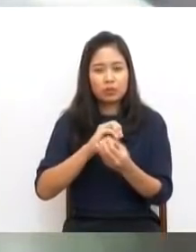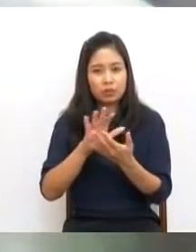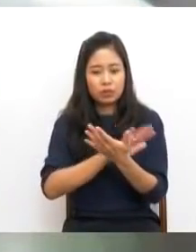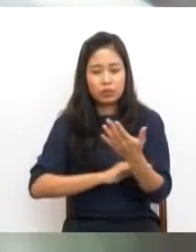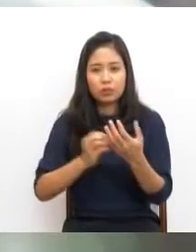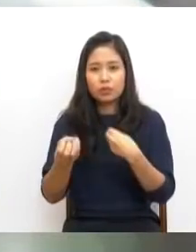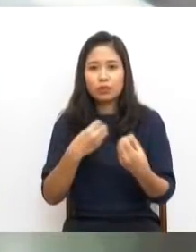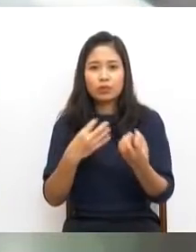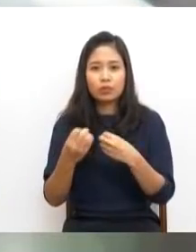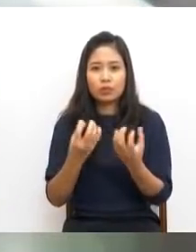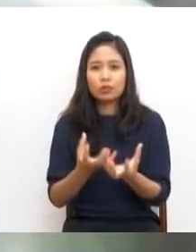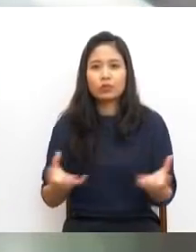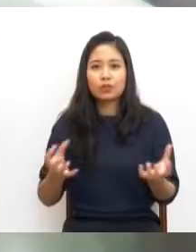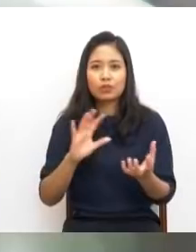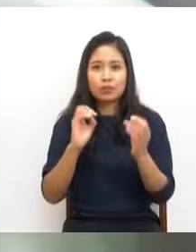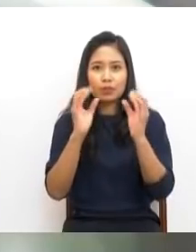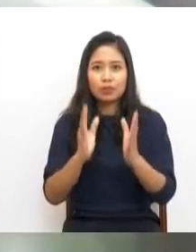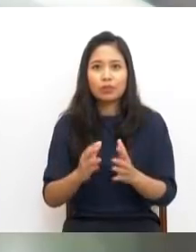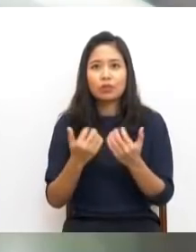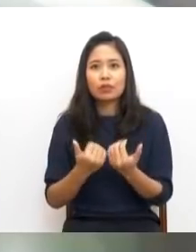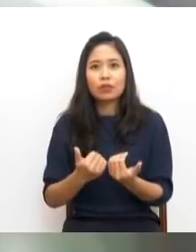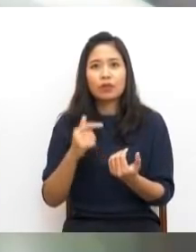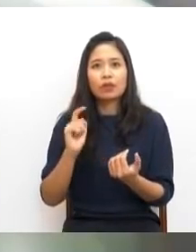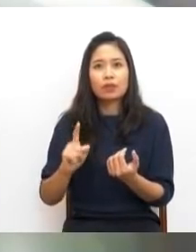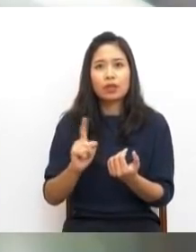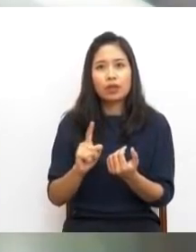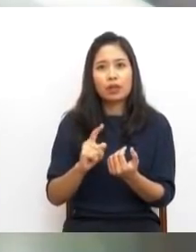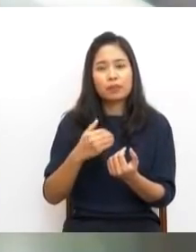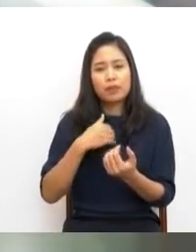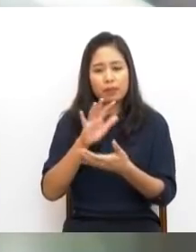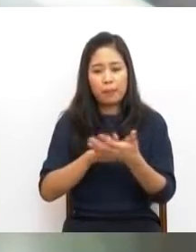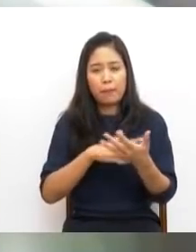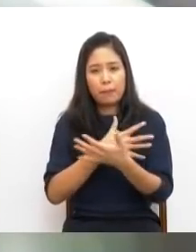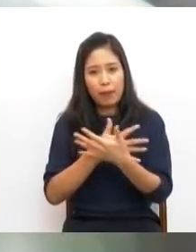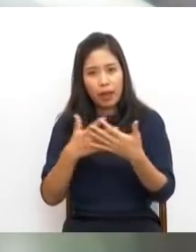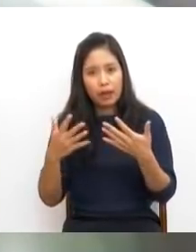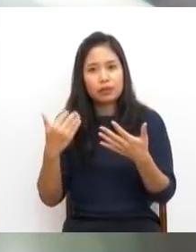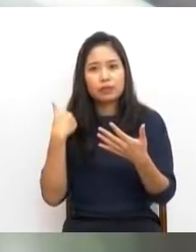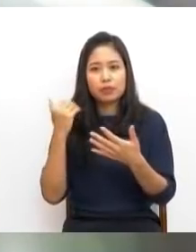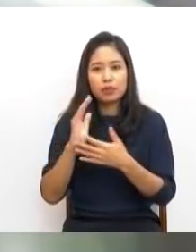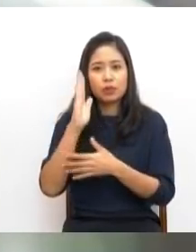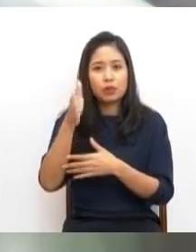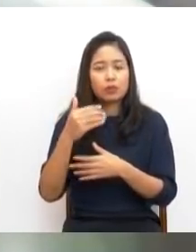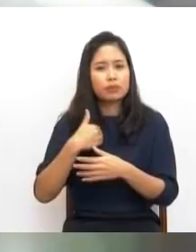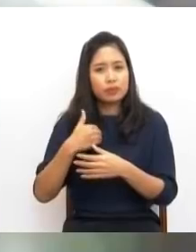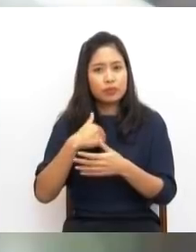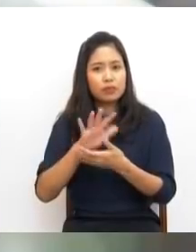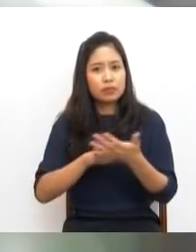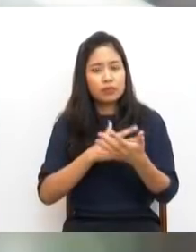ร็จได้ระดับหนึ่งเนาะทีนี้เราทางไทย PBS นะคะมีแผนที่จะในปีที่5เนาะหมายถึงว่า